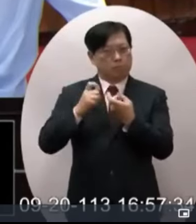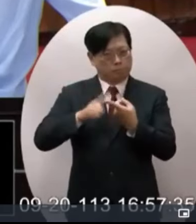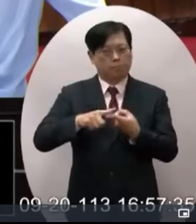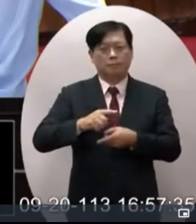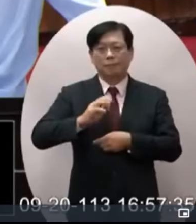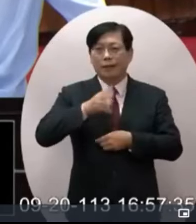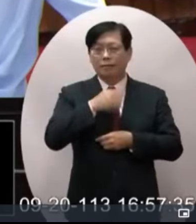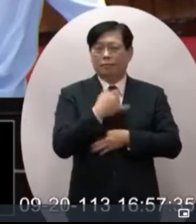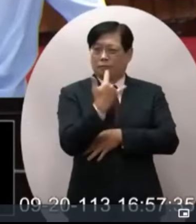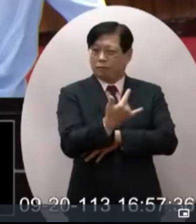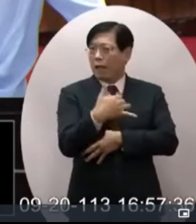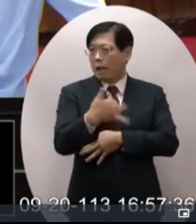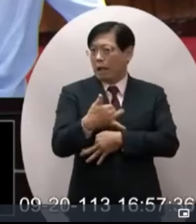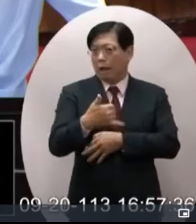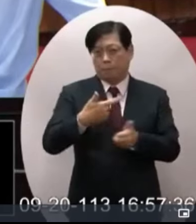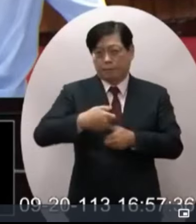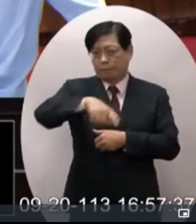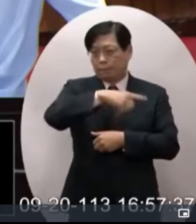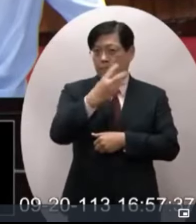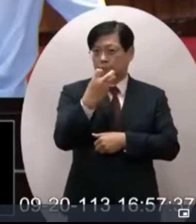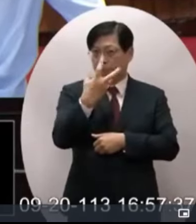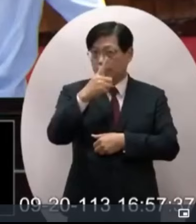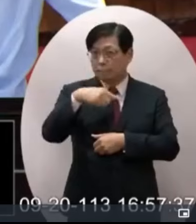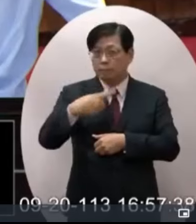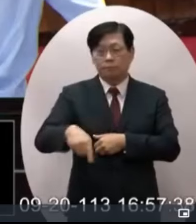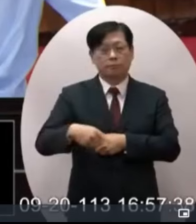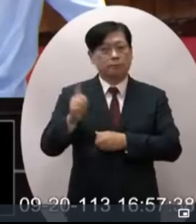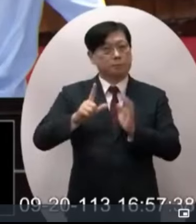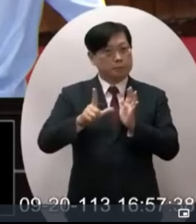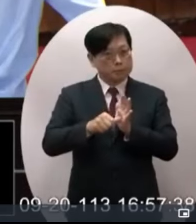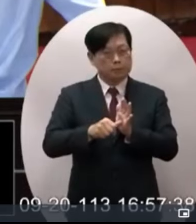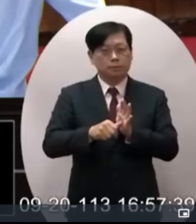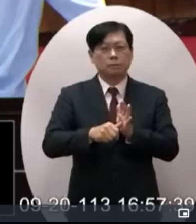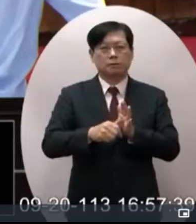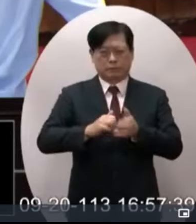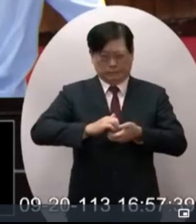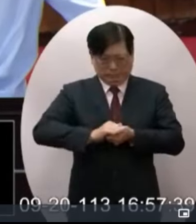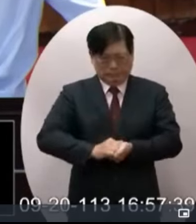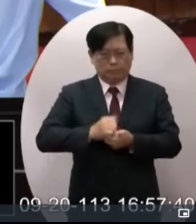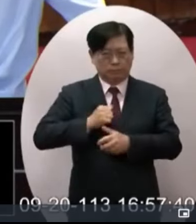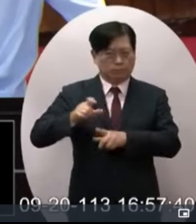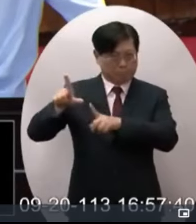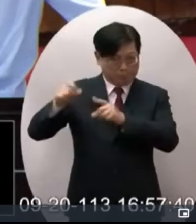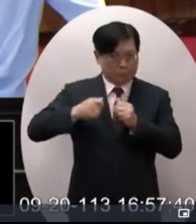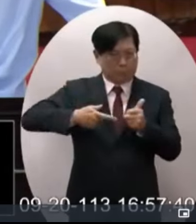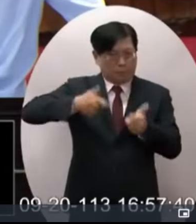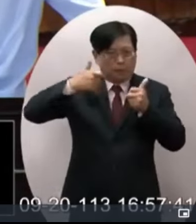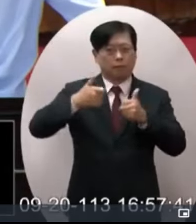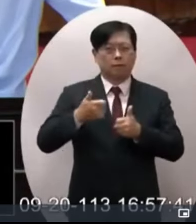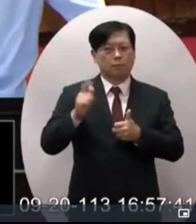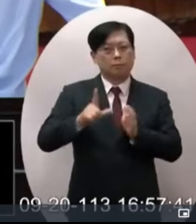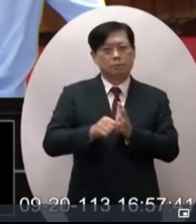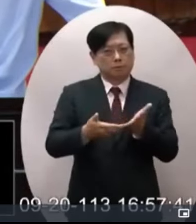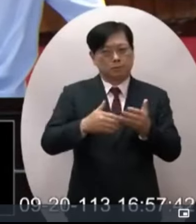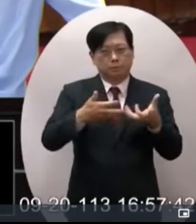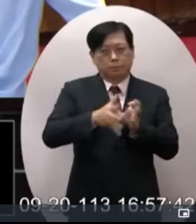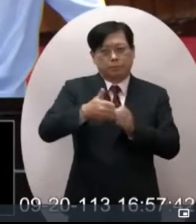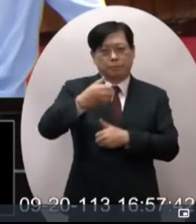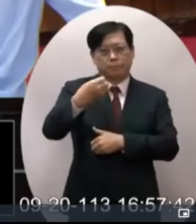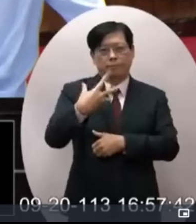没有执行的37名死刑犯，什么时候才会落实执行死刑？请部长